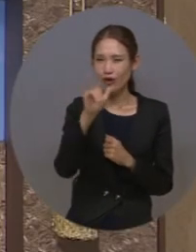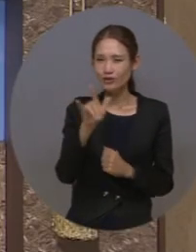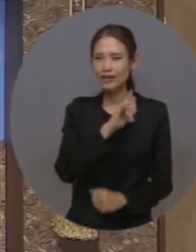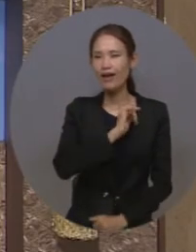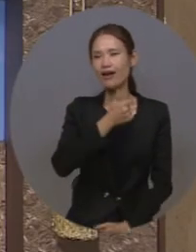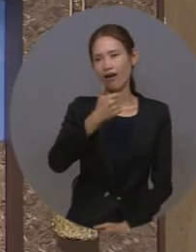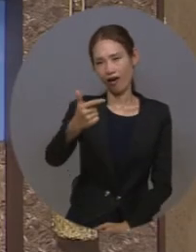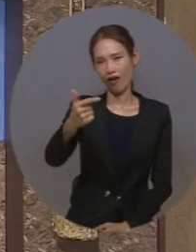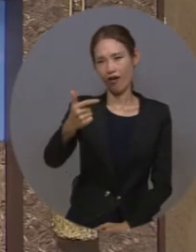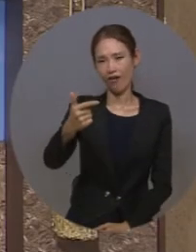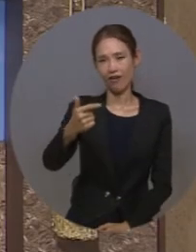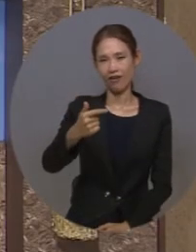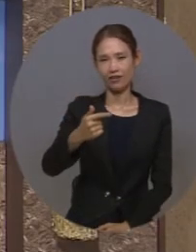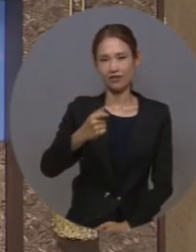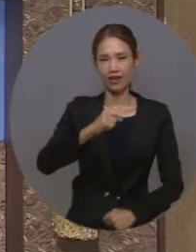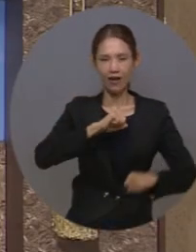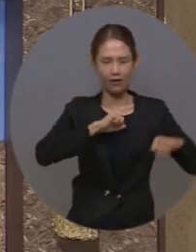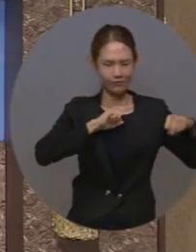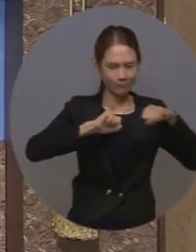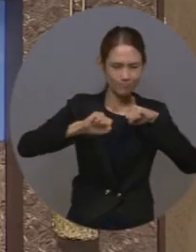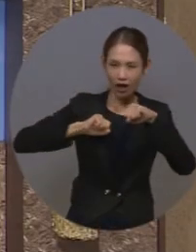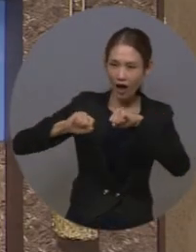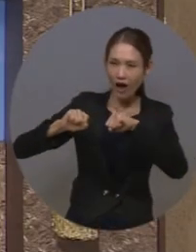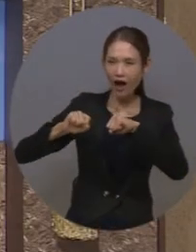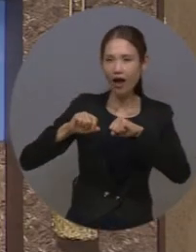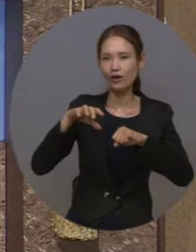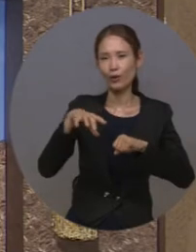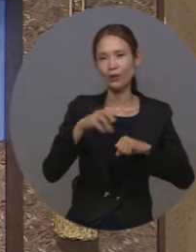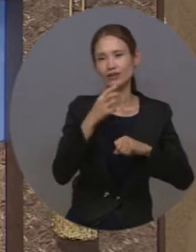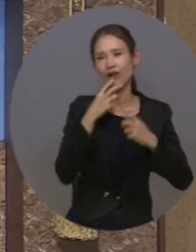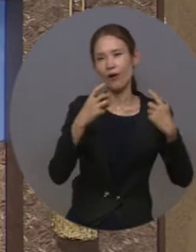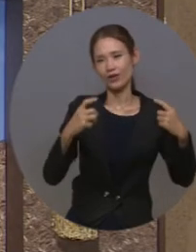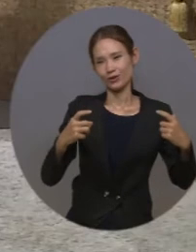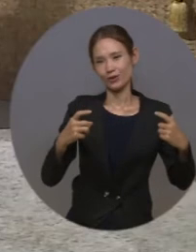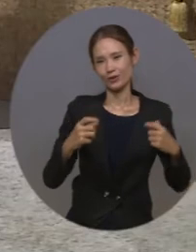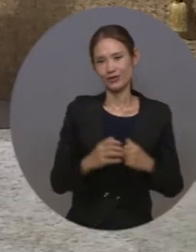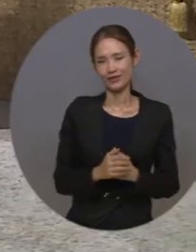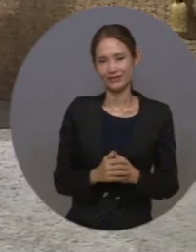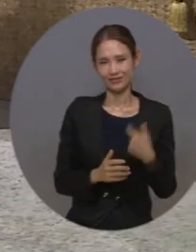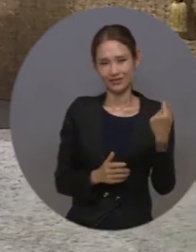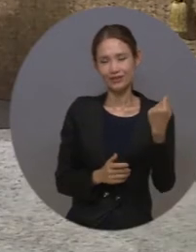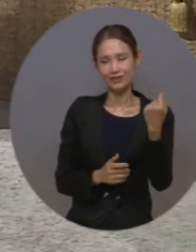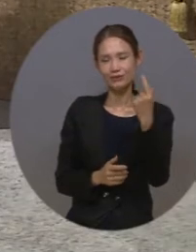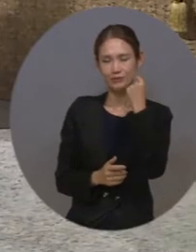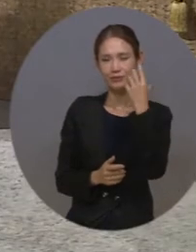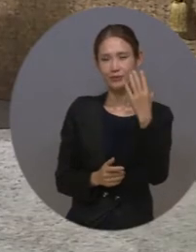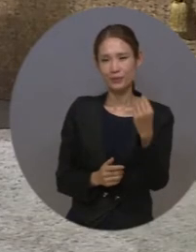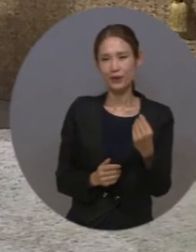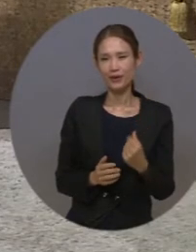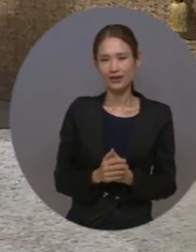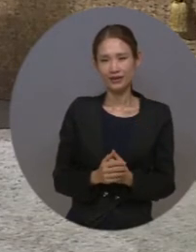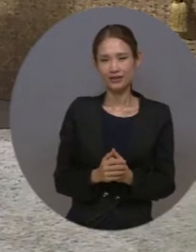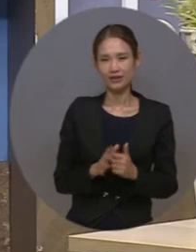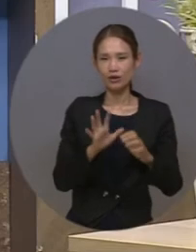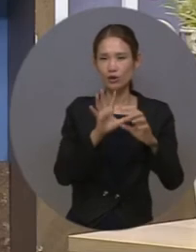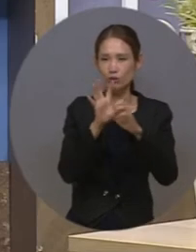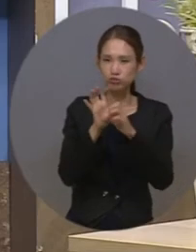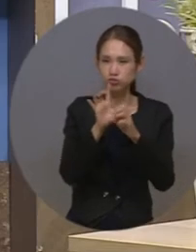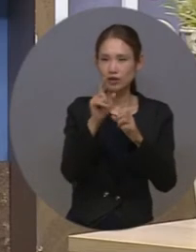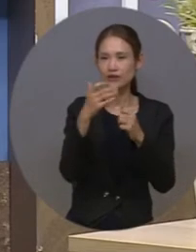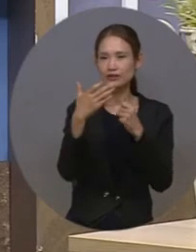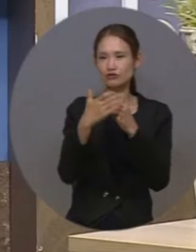예. 가장 역동적인 게 경기도입니다. 네, 그렇게 보이더라고요. 네네. 사실 이 코로나19에 대해서